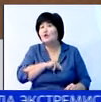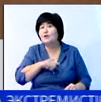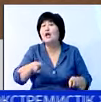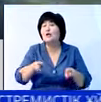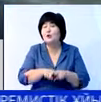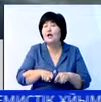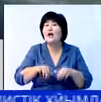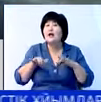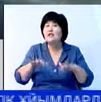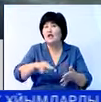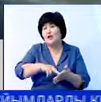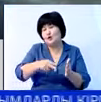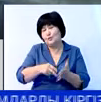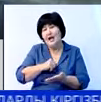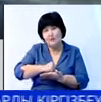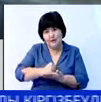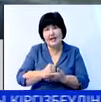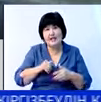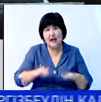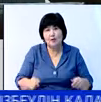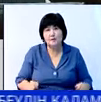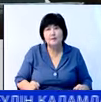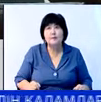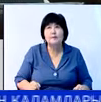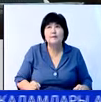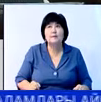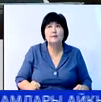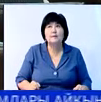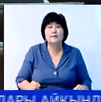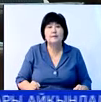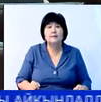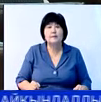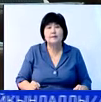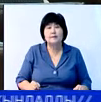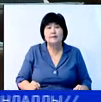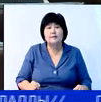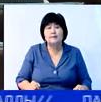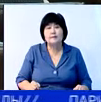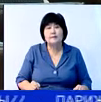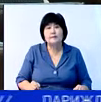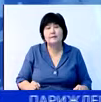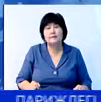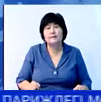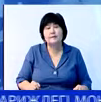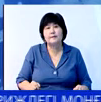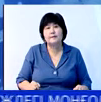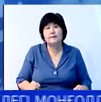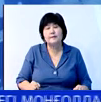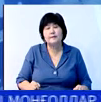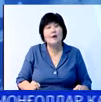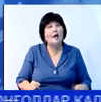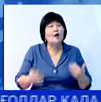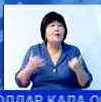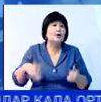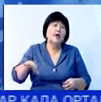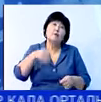туралы шаралар жоспарын бекітті. Шолпан Исабекова, Бауыржан Қожамұратов, Қанат Махамбетов, Қызылорда телеарнасы. Бүгін